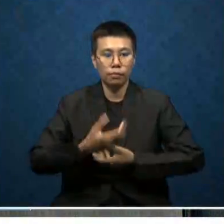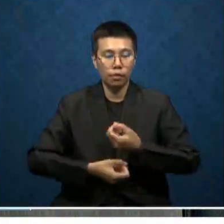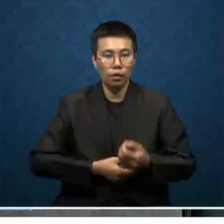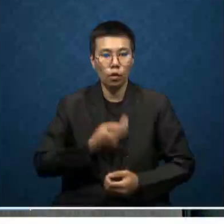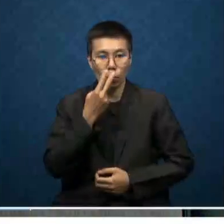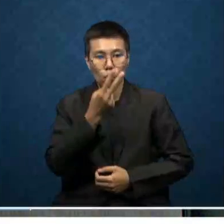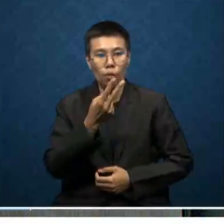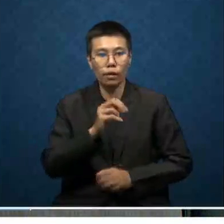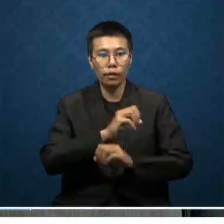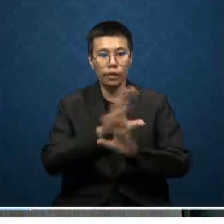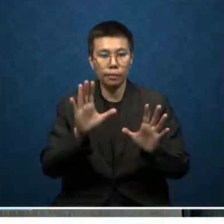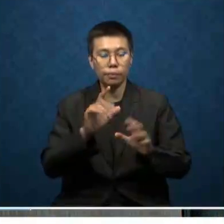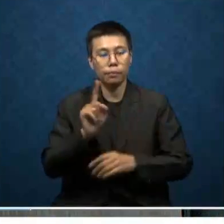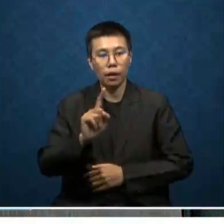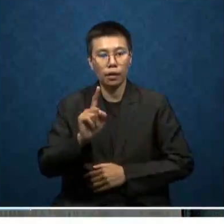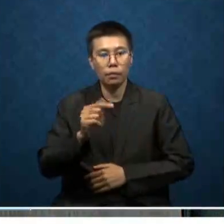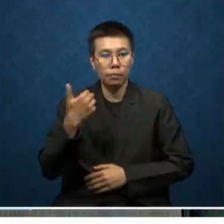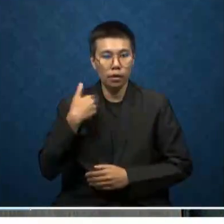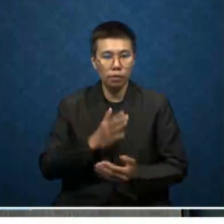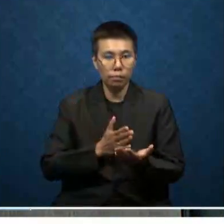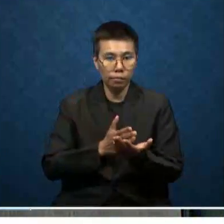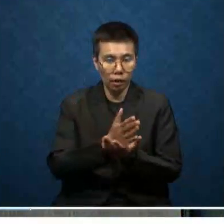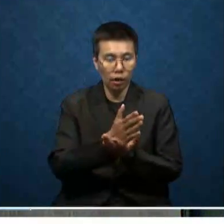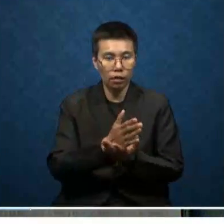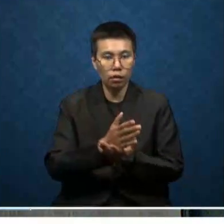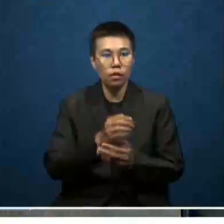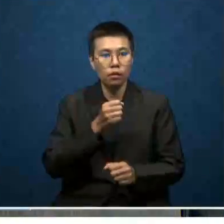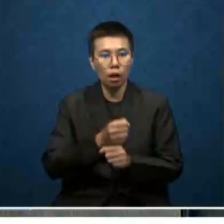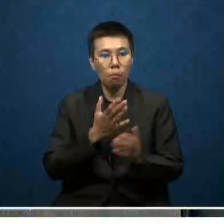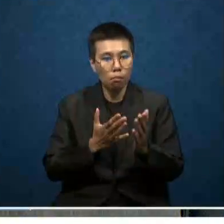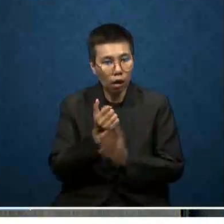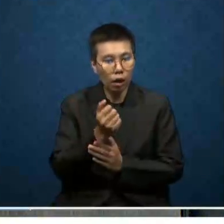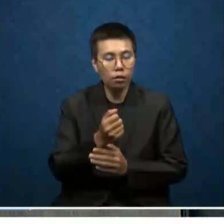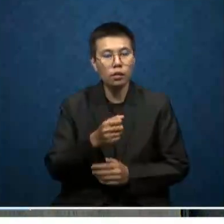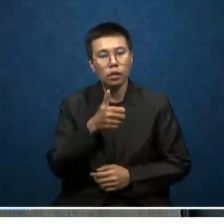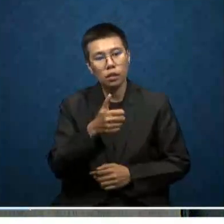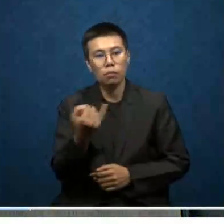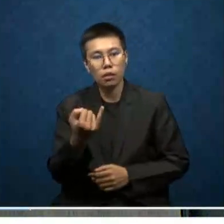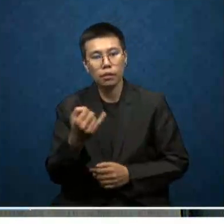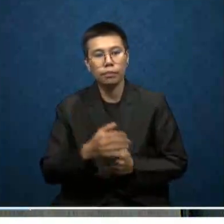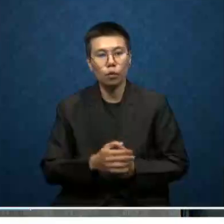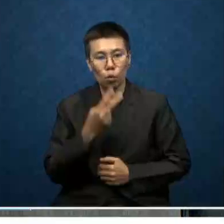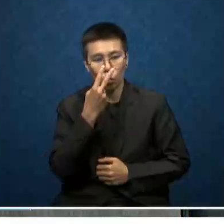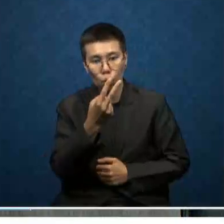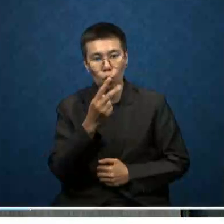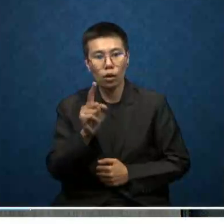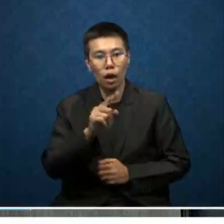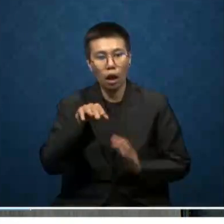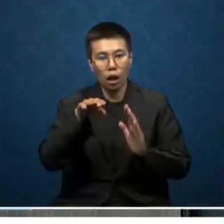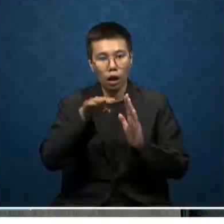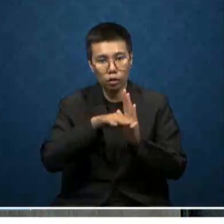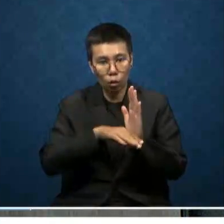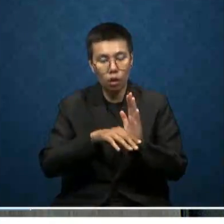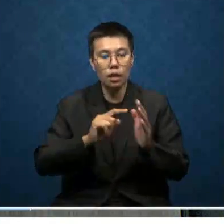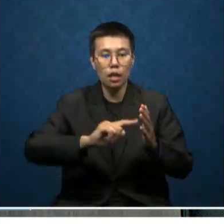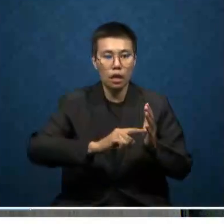เจนในว่าในแต่ละด้านแต่ละประเด็นประสบความสำเร็จมากน้อยเพียงใดคงต้องดูตั้งแต่ขั้นตอนเริ่ม